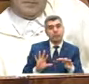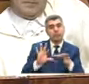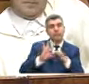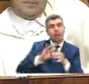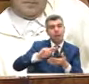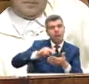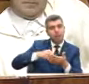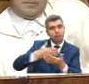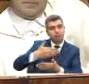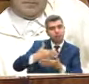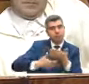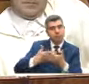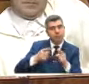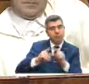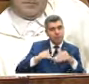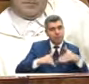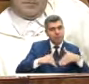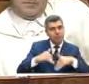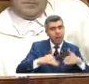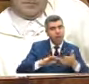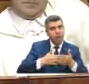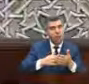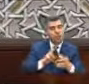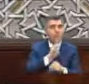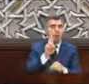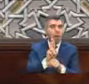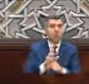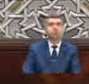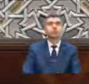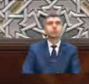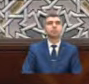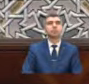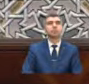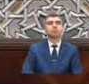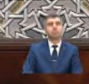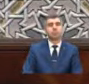في مجال التجهيز الطرقي نسائلكم. تفضلوا السيد الوزير.